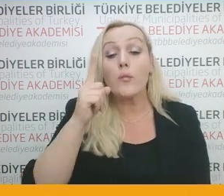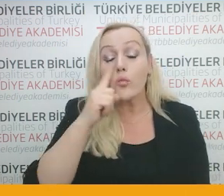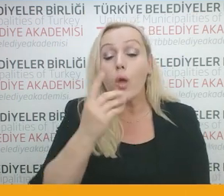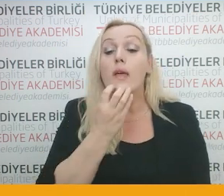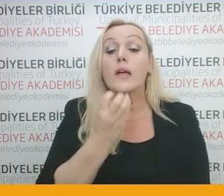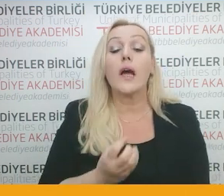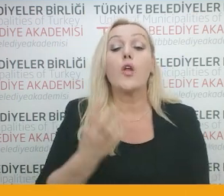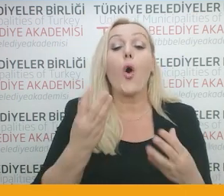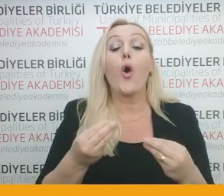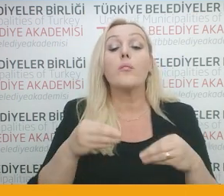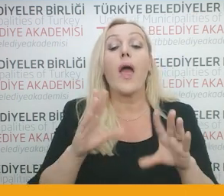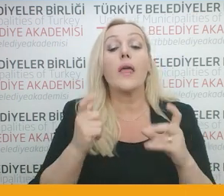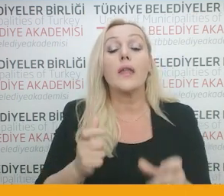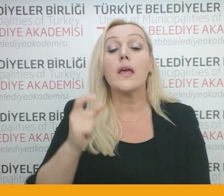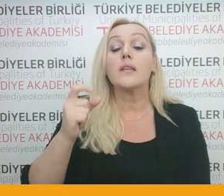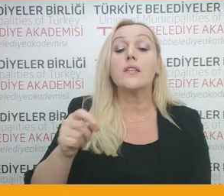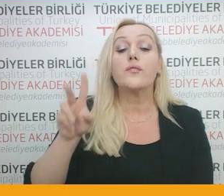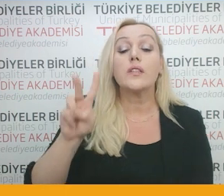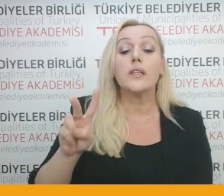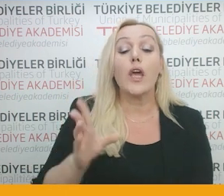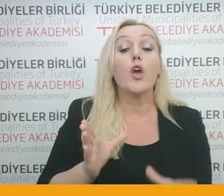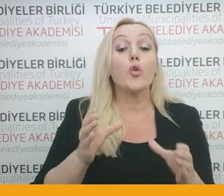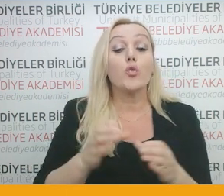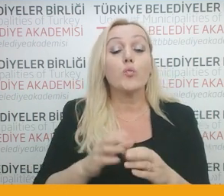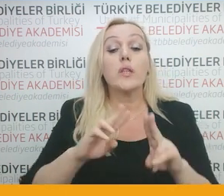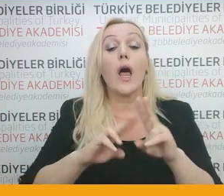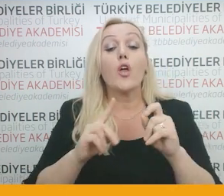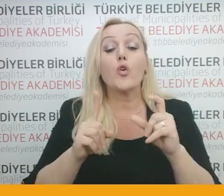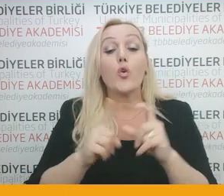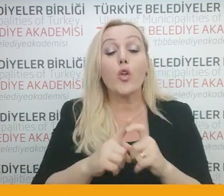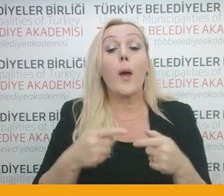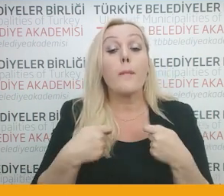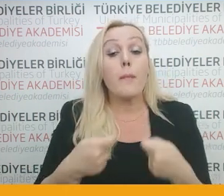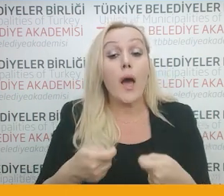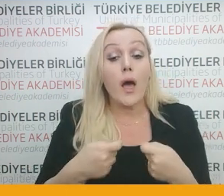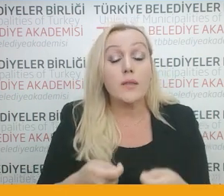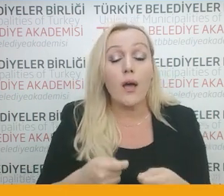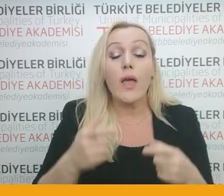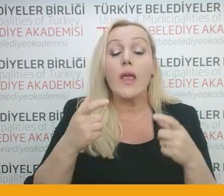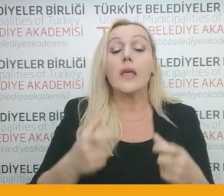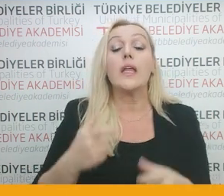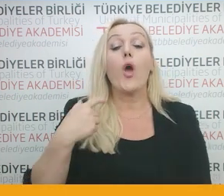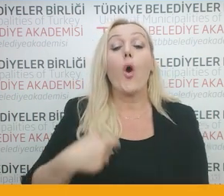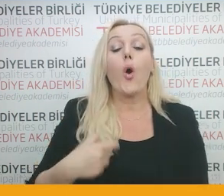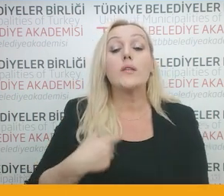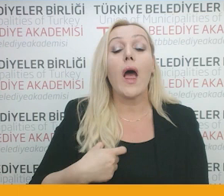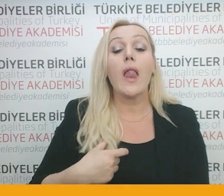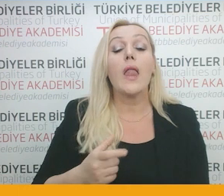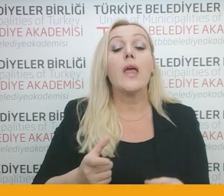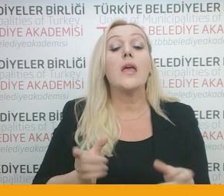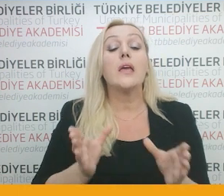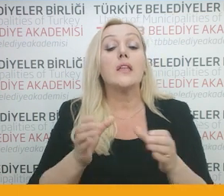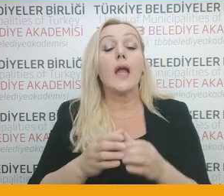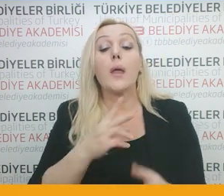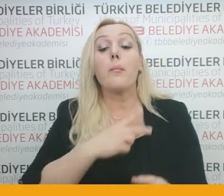bulunmayan idarelerde 02 özel kalem kurumsal kodundan yapılacak giderlerde harcama yetkisi il özel idarede vali, belediyelerde belediye başkanıdır.